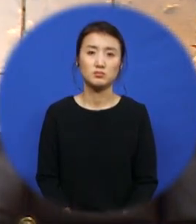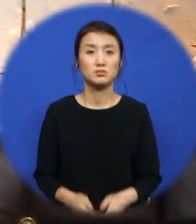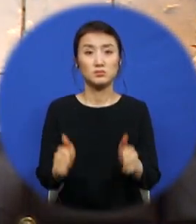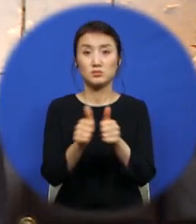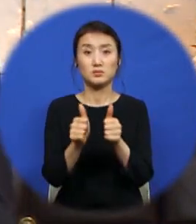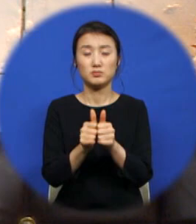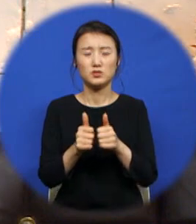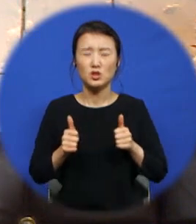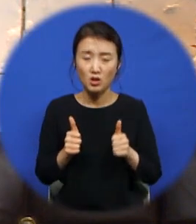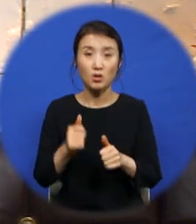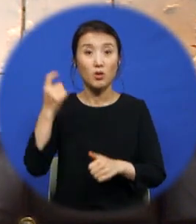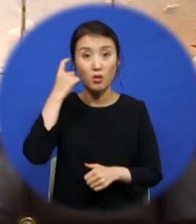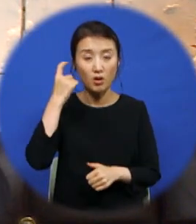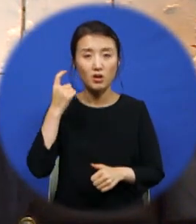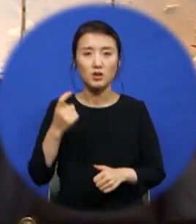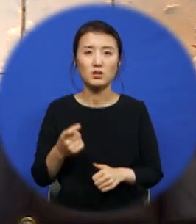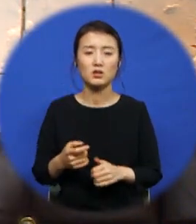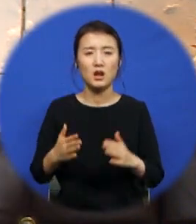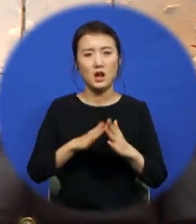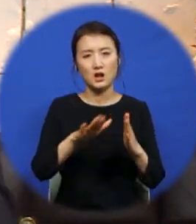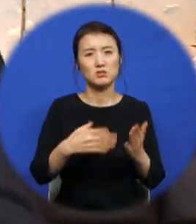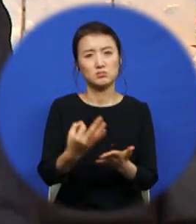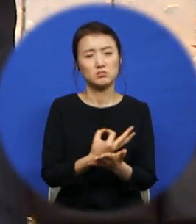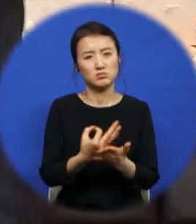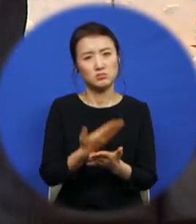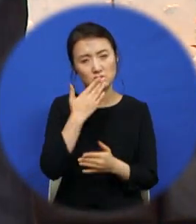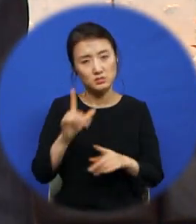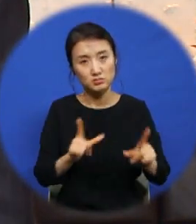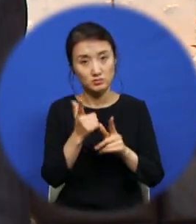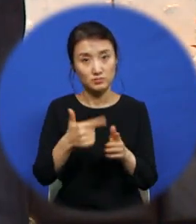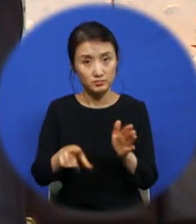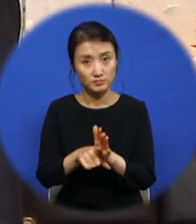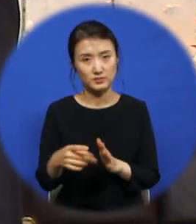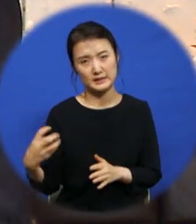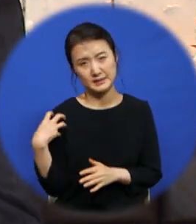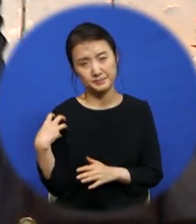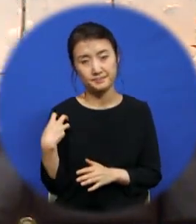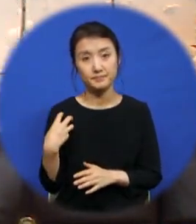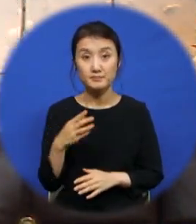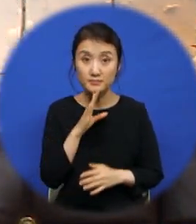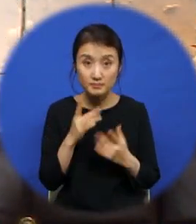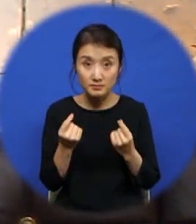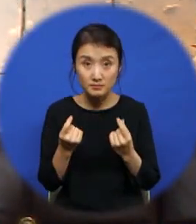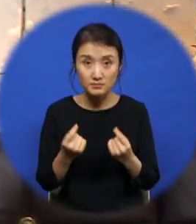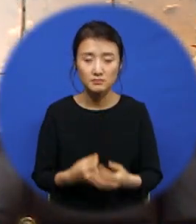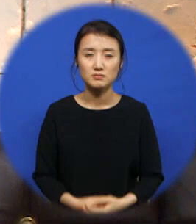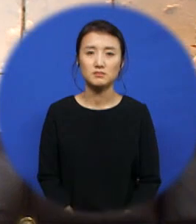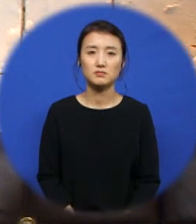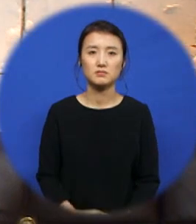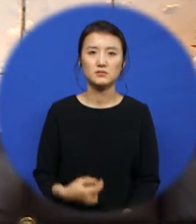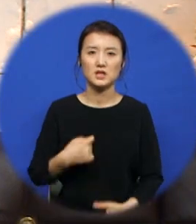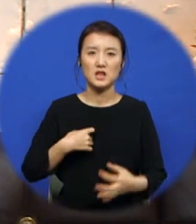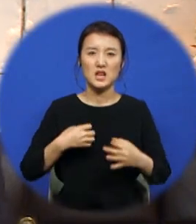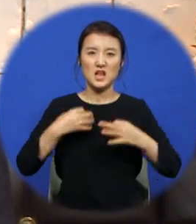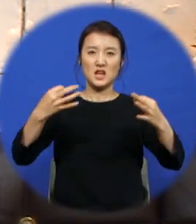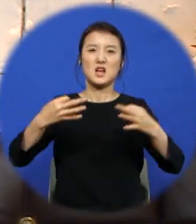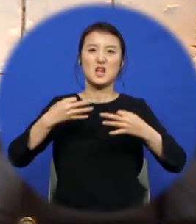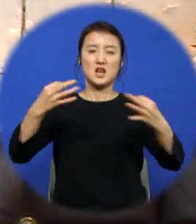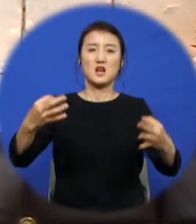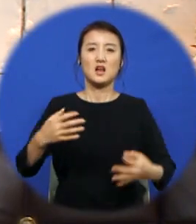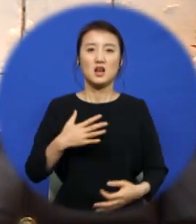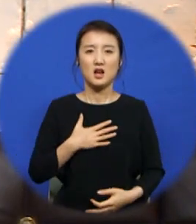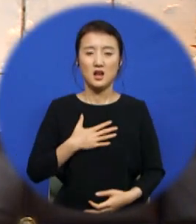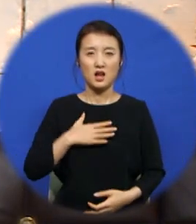열심히 됩니까 생계를 유지한 책임감 뛰지 않습니까 그죠 제가 지금 목소릴 넘 높인 데 다음에는 방송에